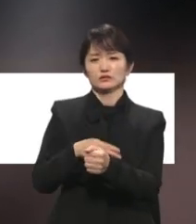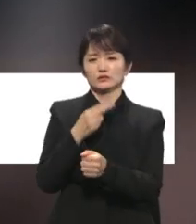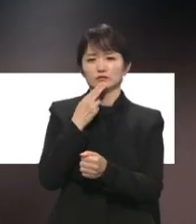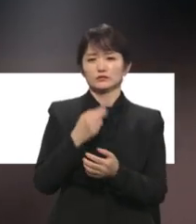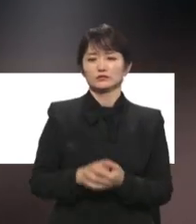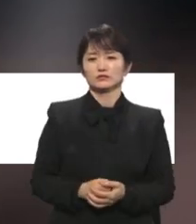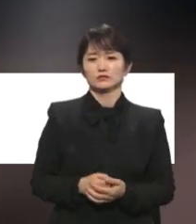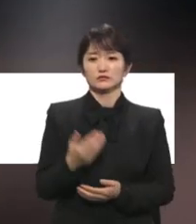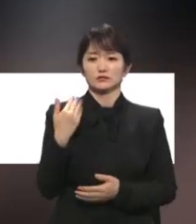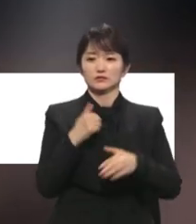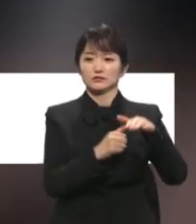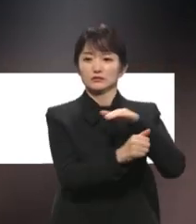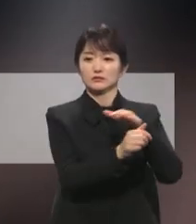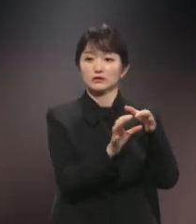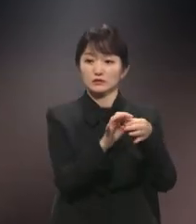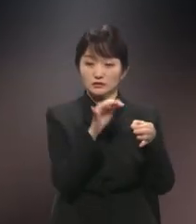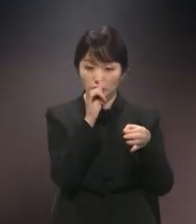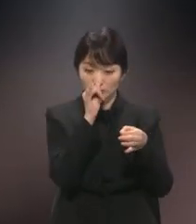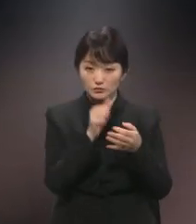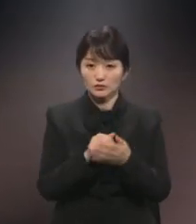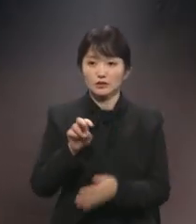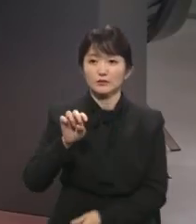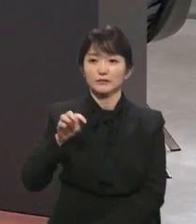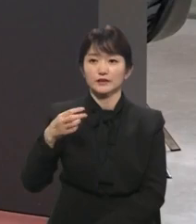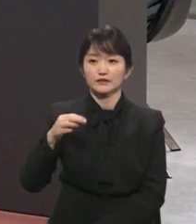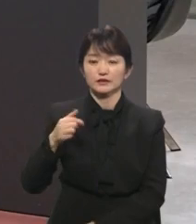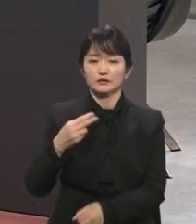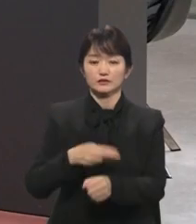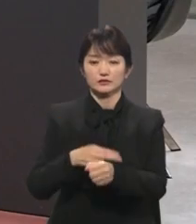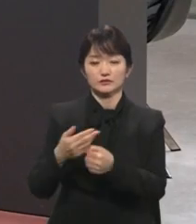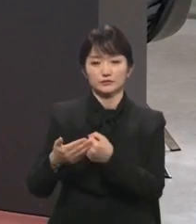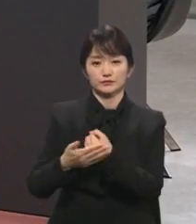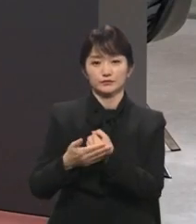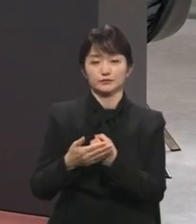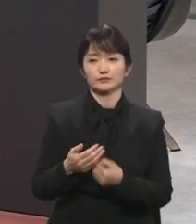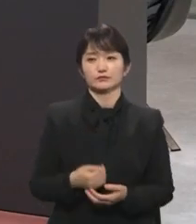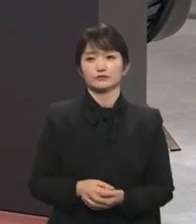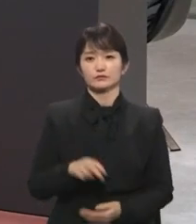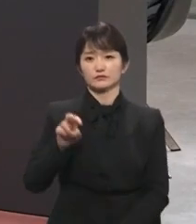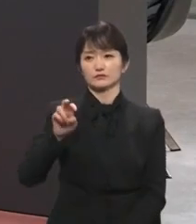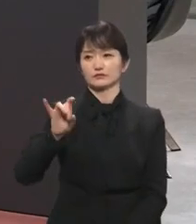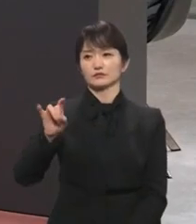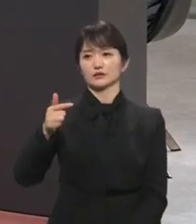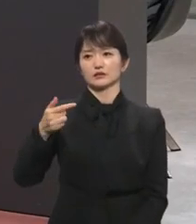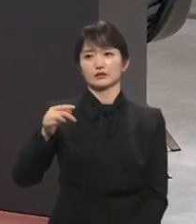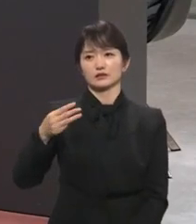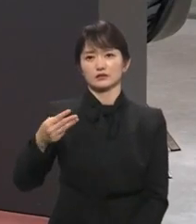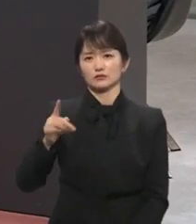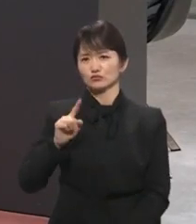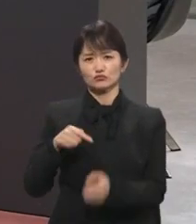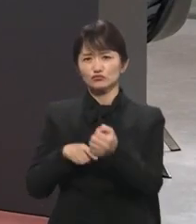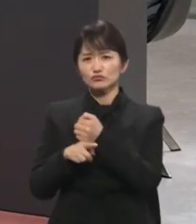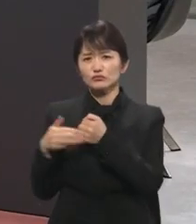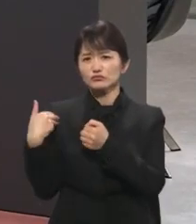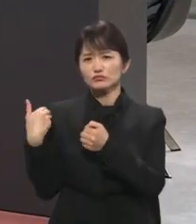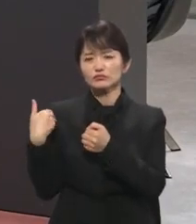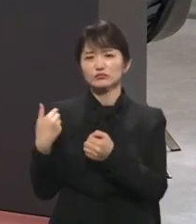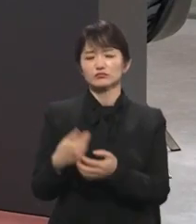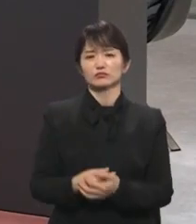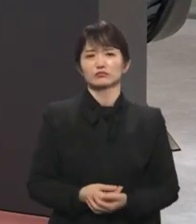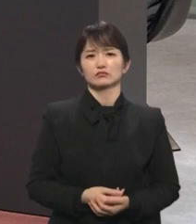선생님들을 투입해 주셨고 매널이라는게 무슨 뜻인지는 잘 모르겠어요 이게